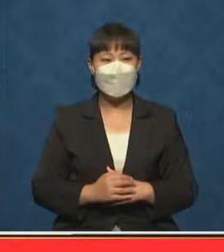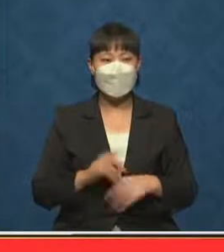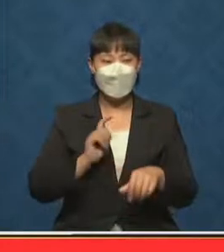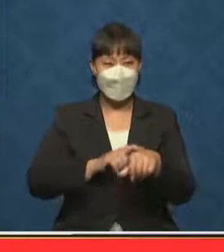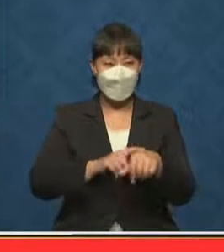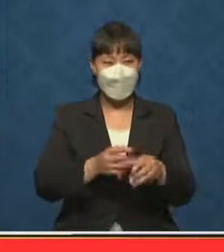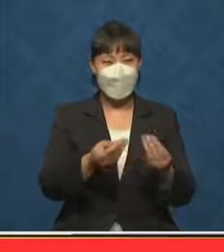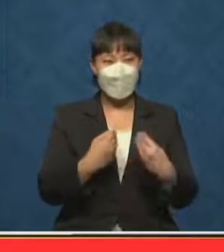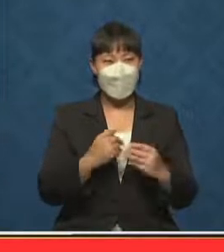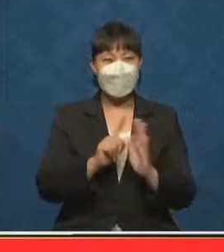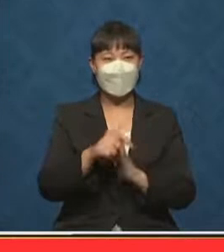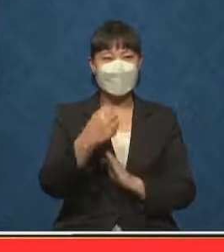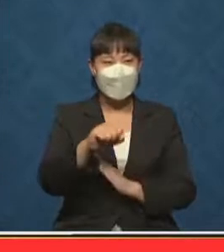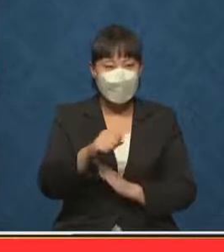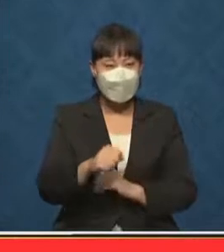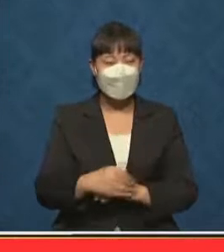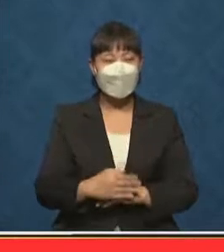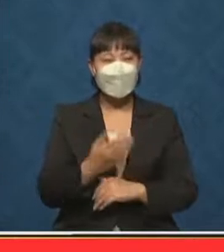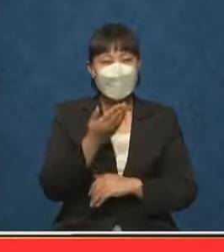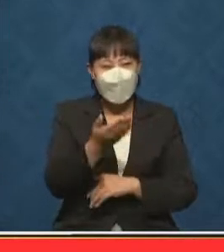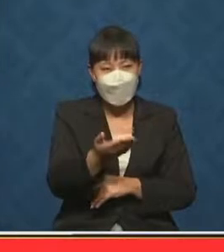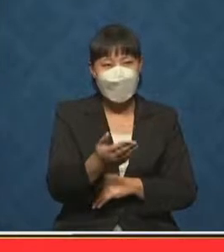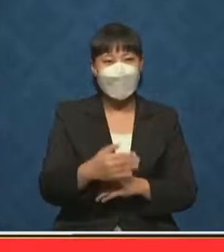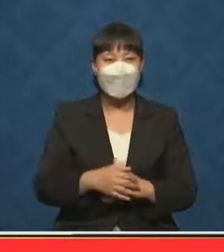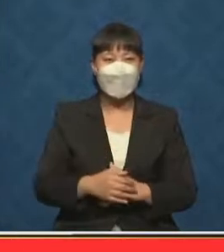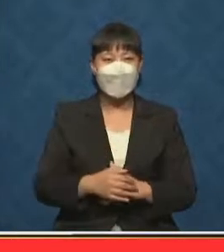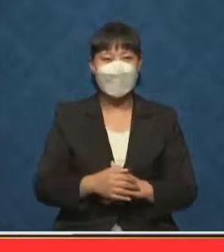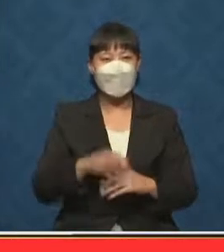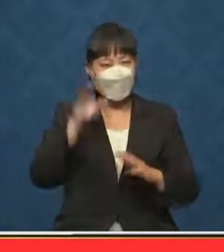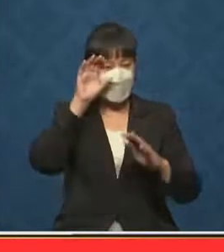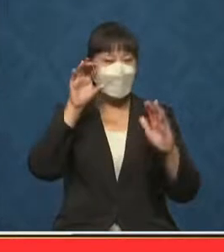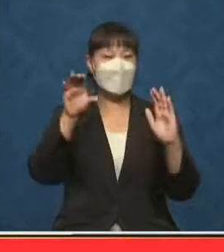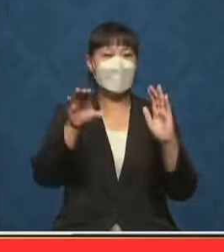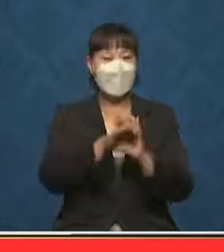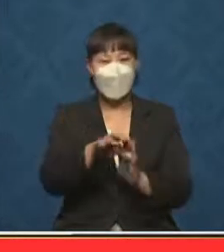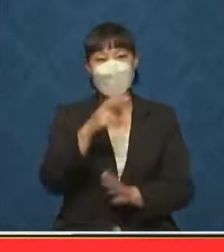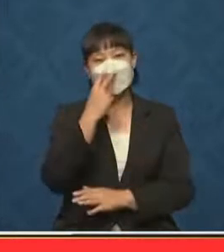สิงที่พูดที่ปรากฏในภาพทเห็น